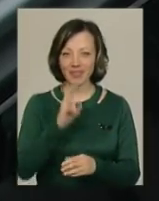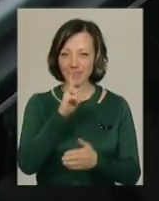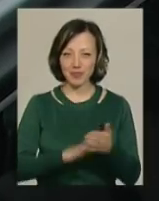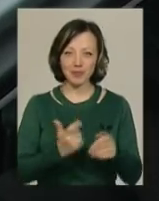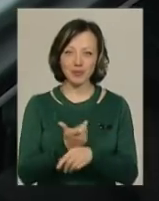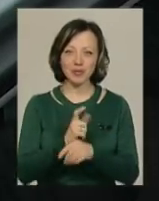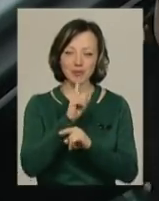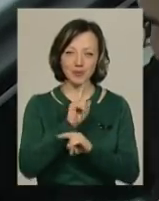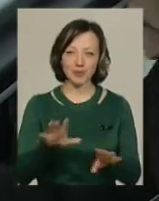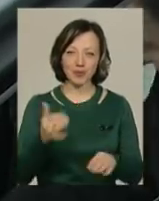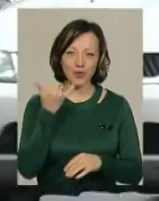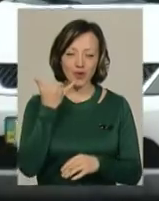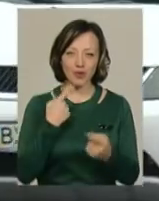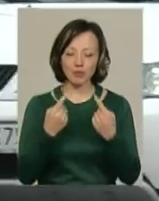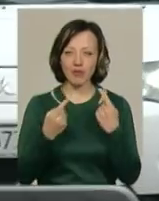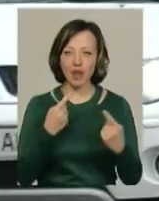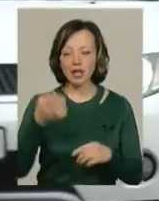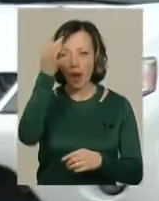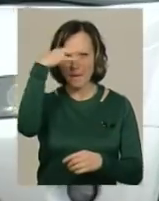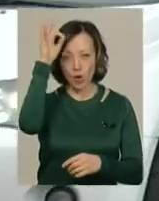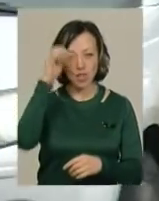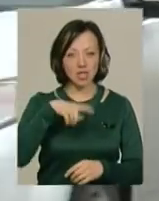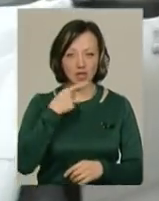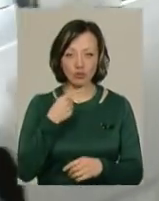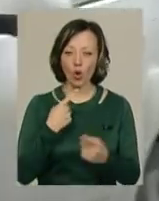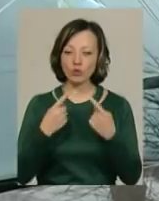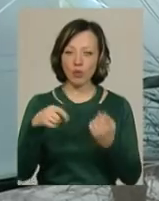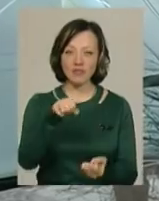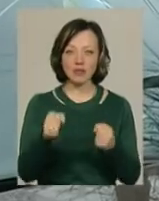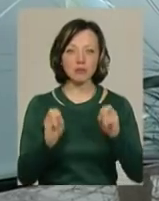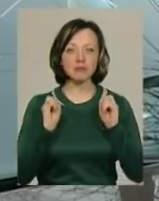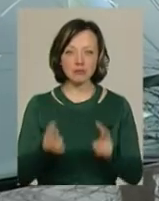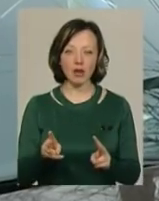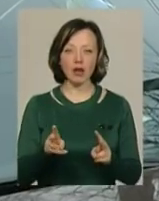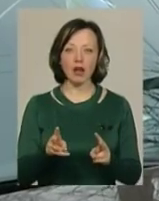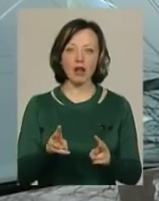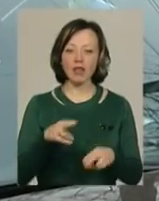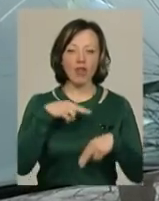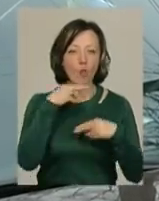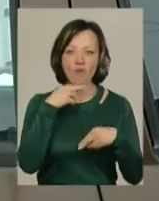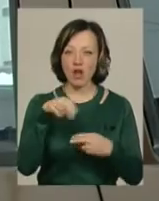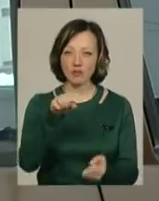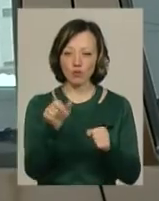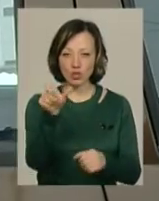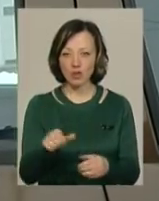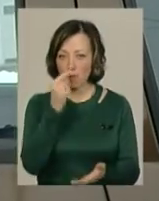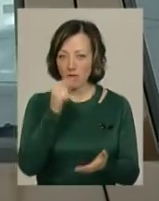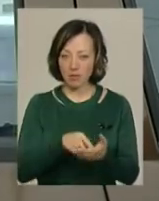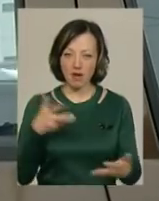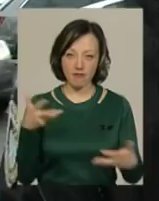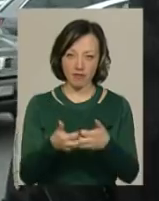Вибачаюсь, більше не буду розмовляти по телефону. Поліцейські зазначають, розмови за кермом небезпечні, адже неуважний водій швидше потрапляє в